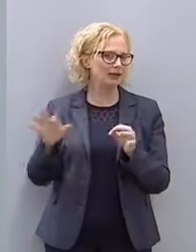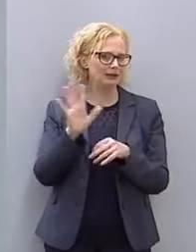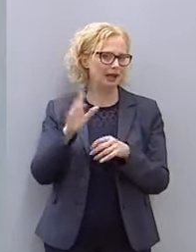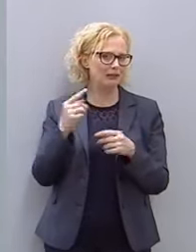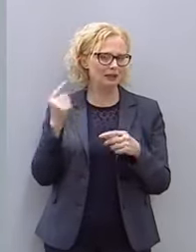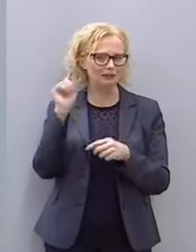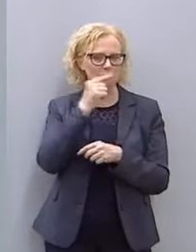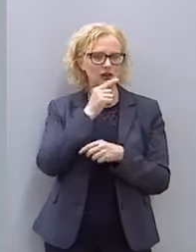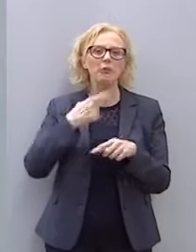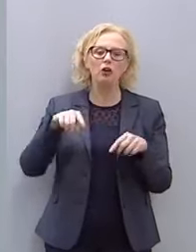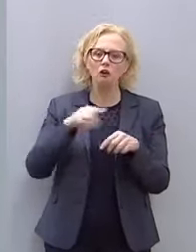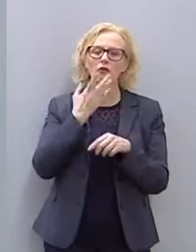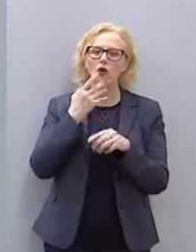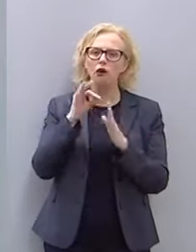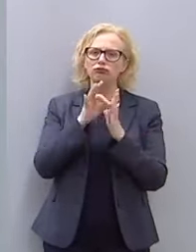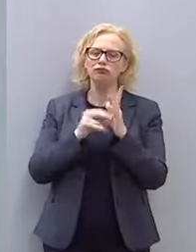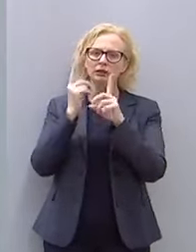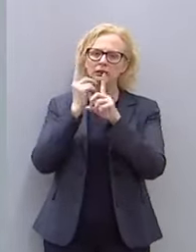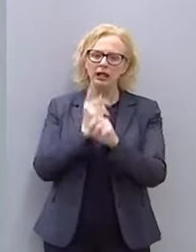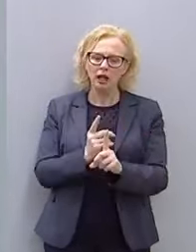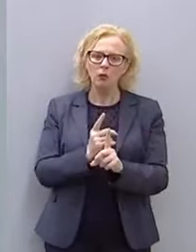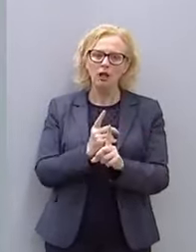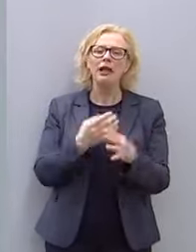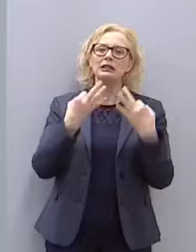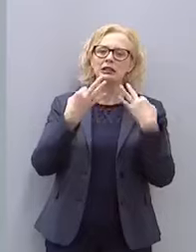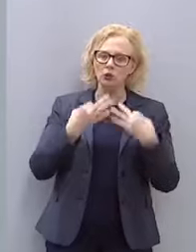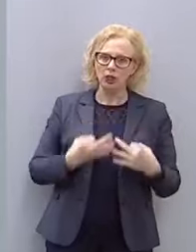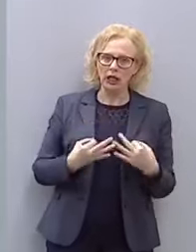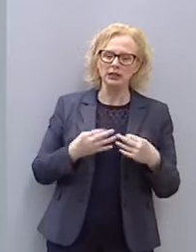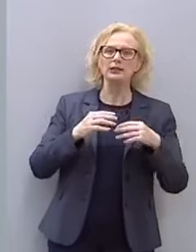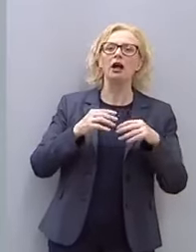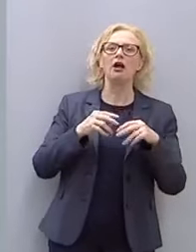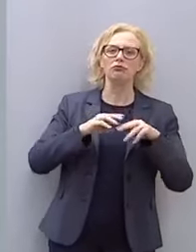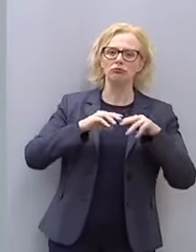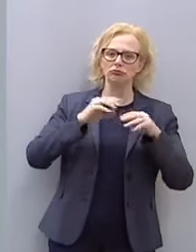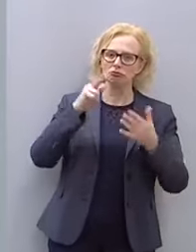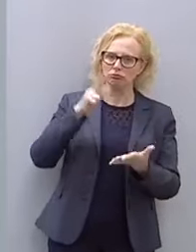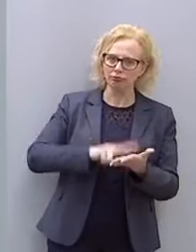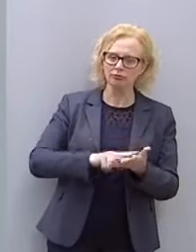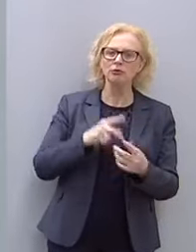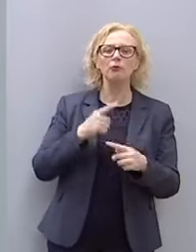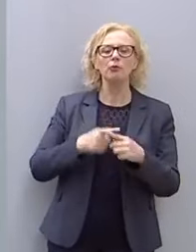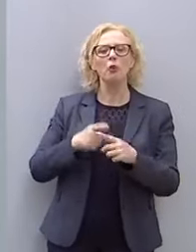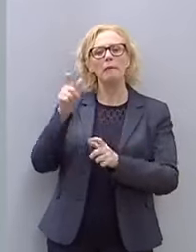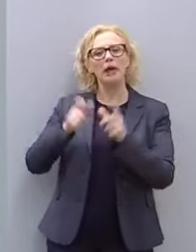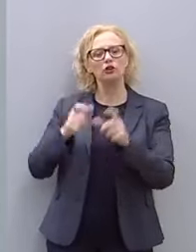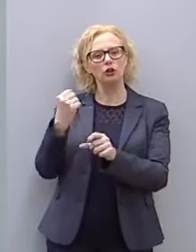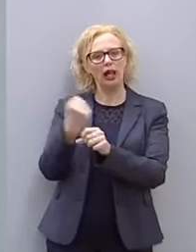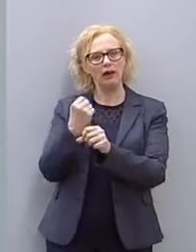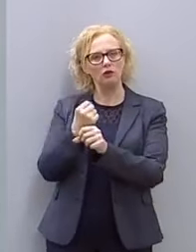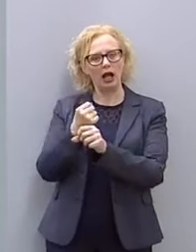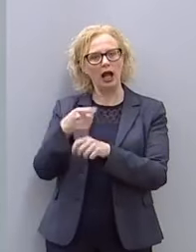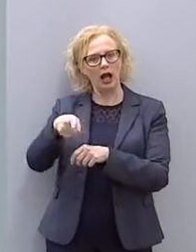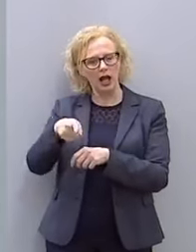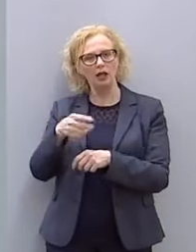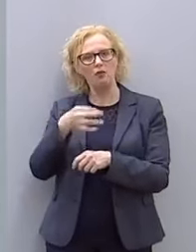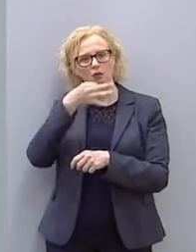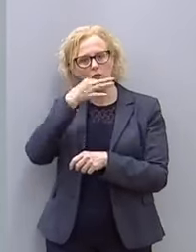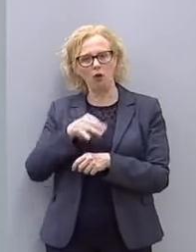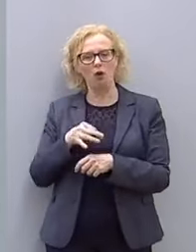questi criteri cercando di garantire la sicurezza ma anche da di permettere ai lavoratori ai ai settori di di